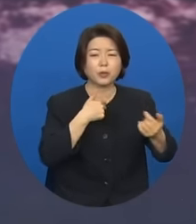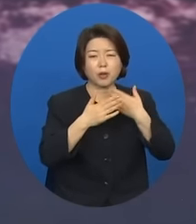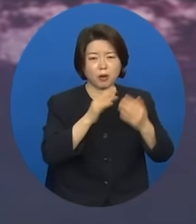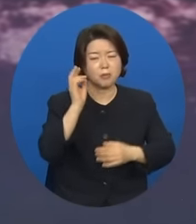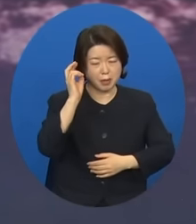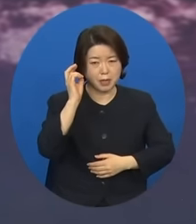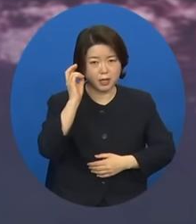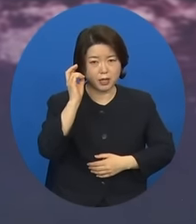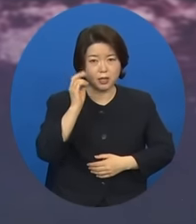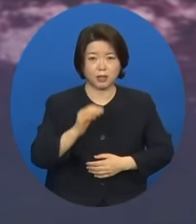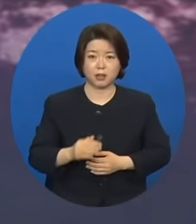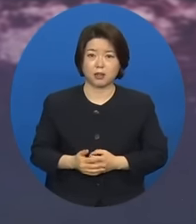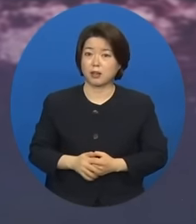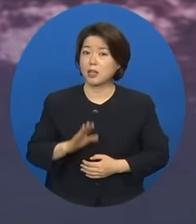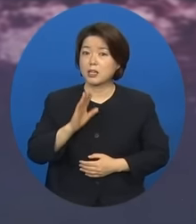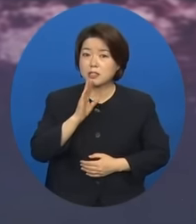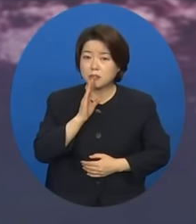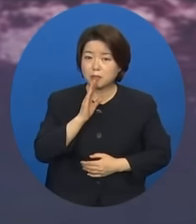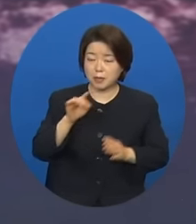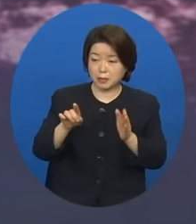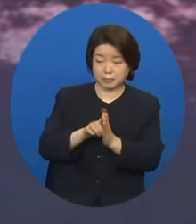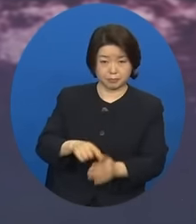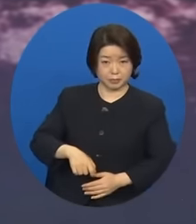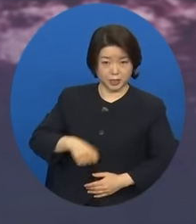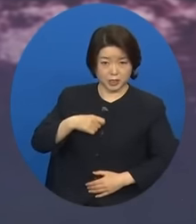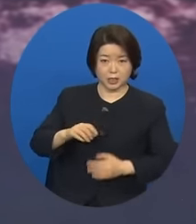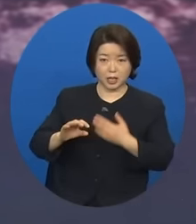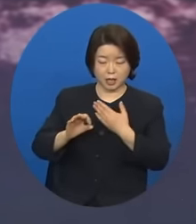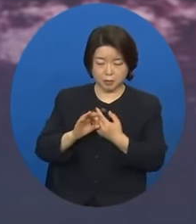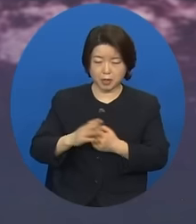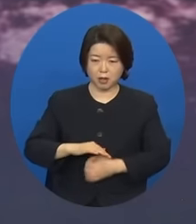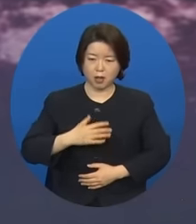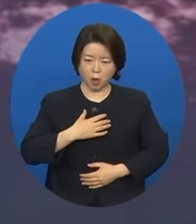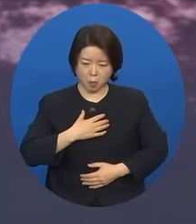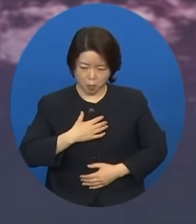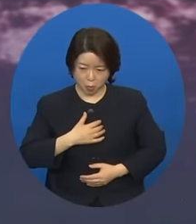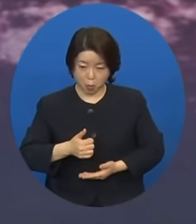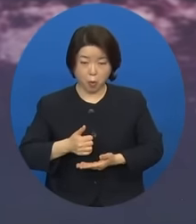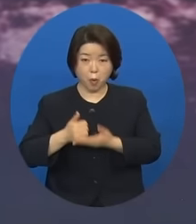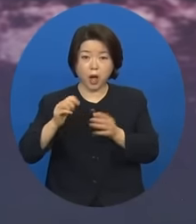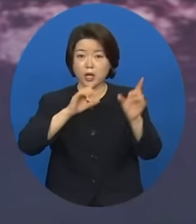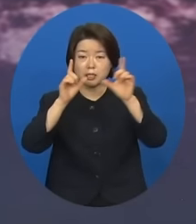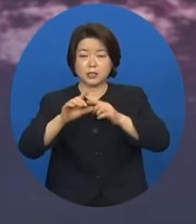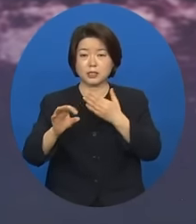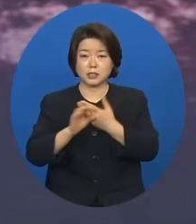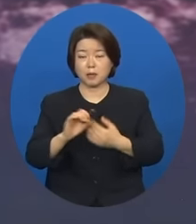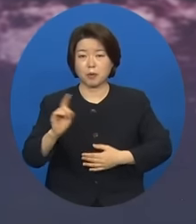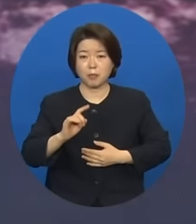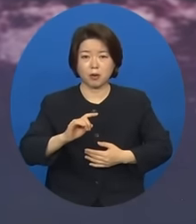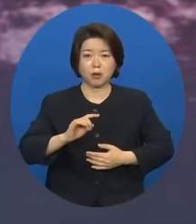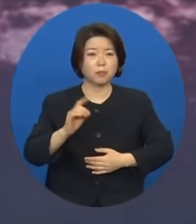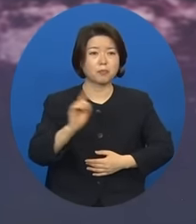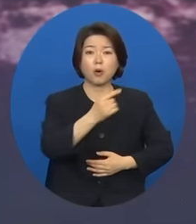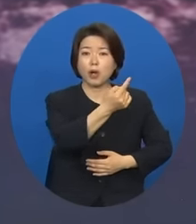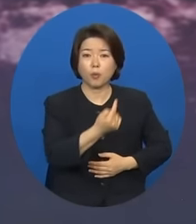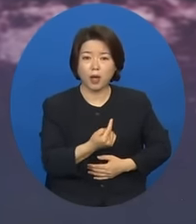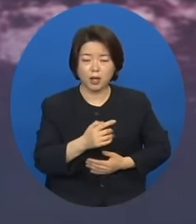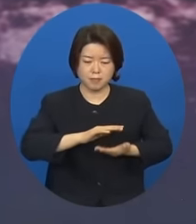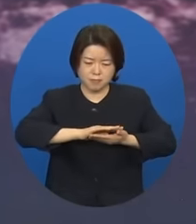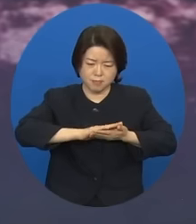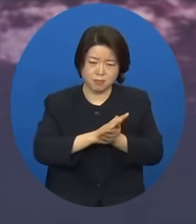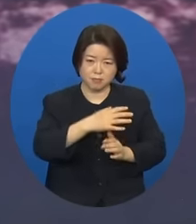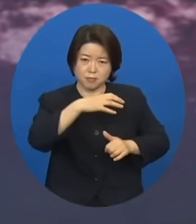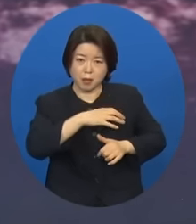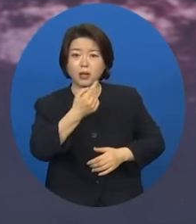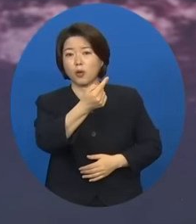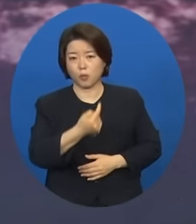확신합니다 정말 여러분 신실하게 살면 경건하게 살면 뭐가 온다 그랬죠 박해가 있을 것이라고 했잖아요 그